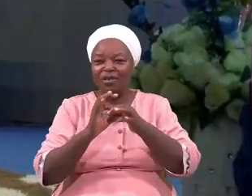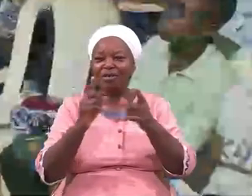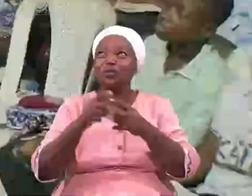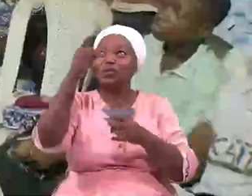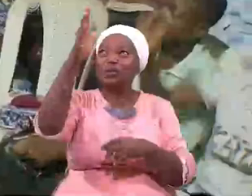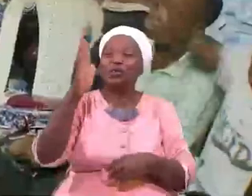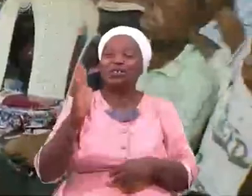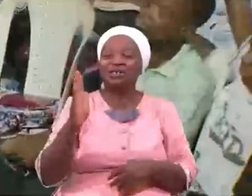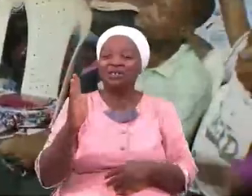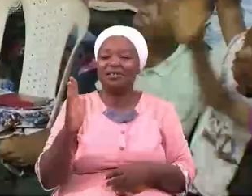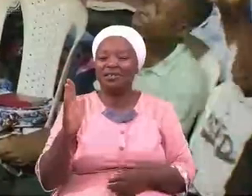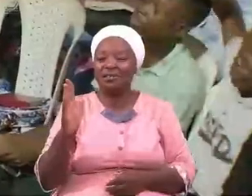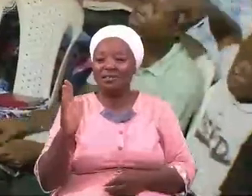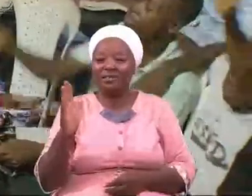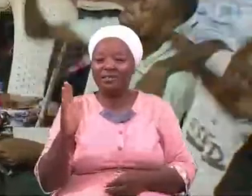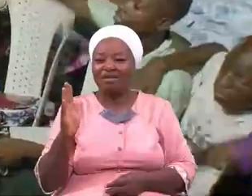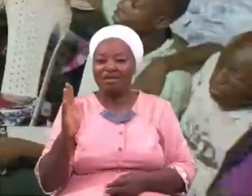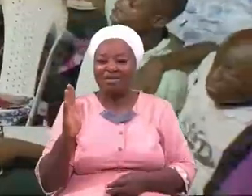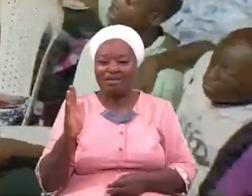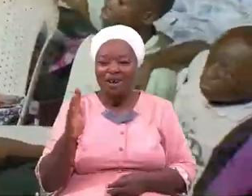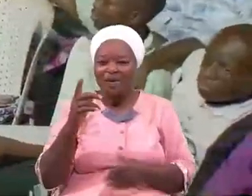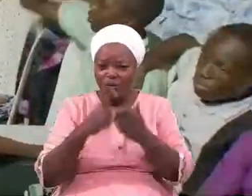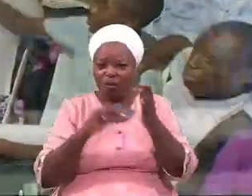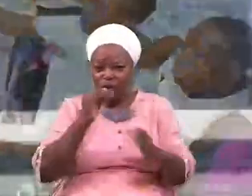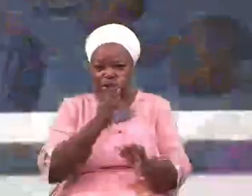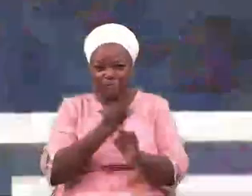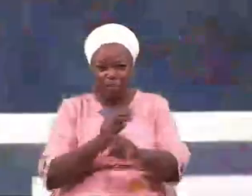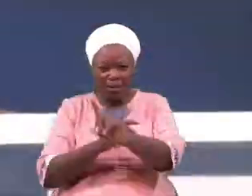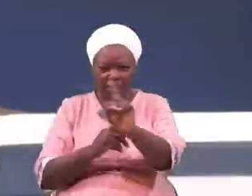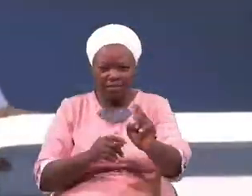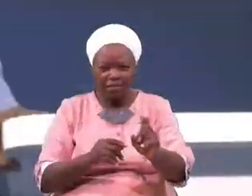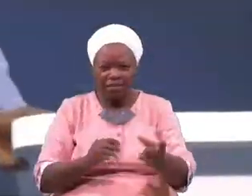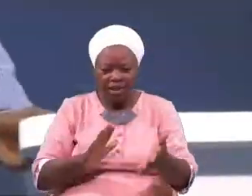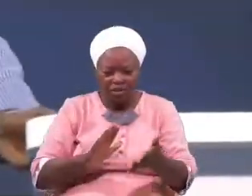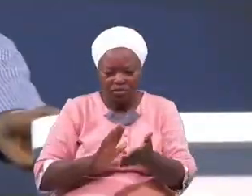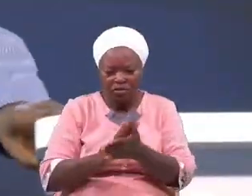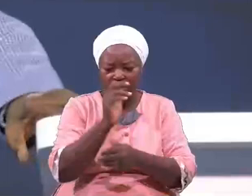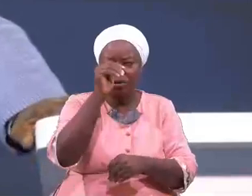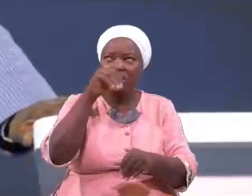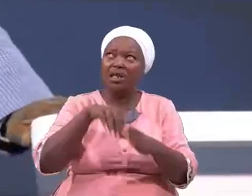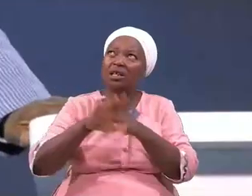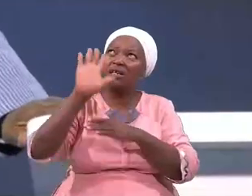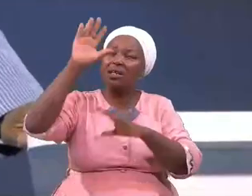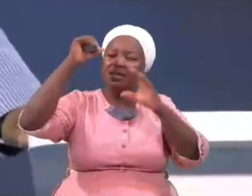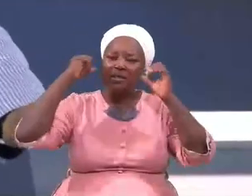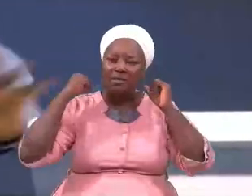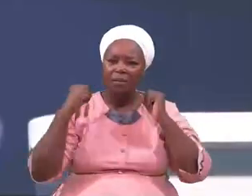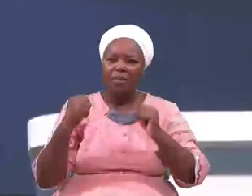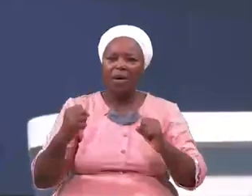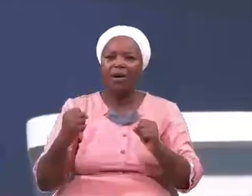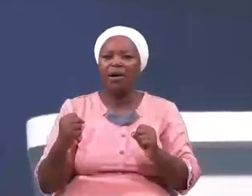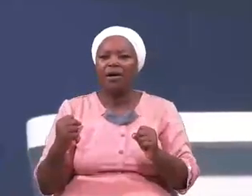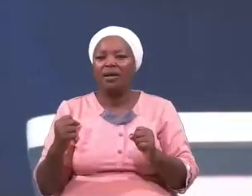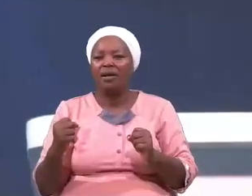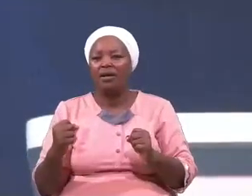Cette force est à Dieu. Parce que la foi C'est la confiance en sa